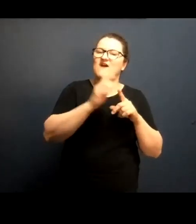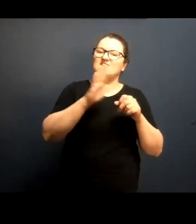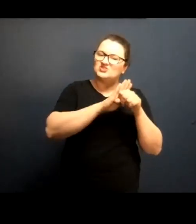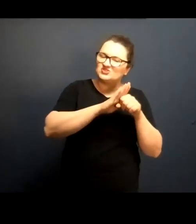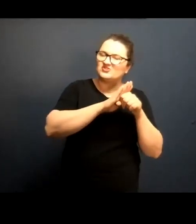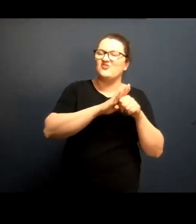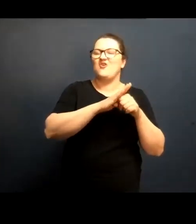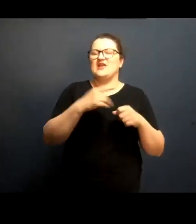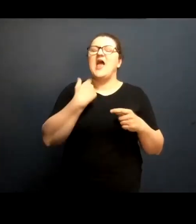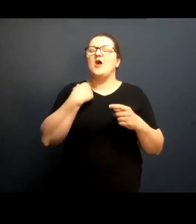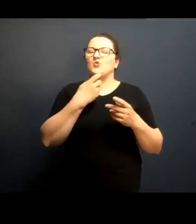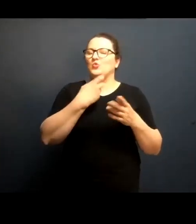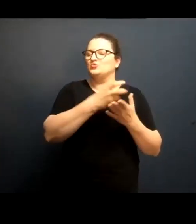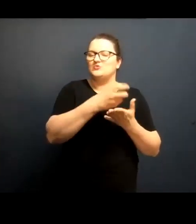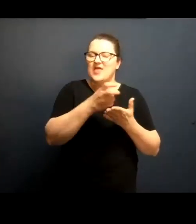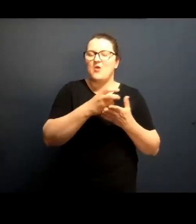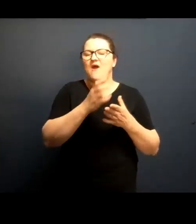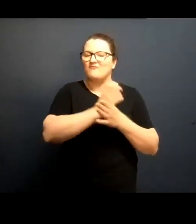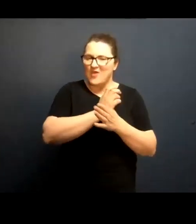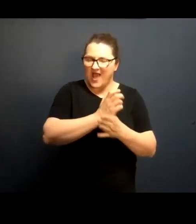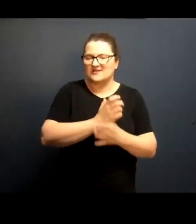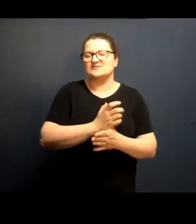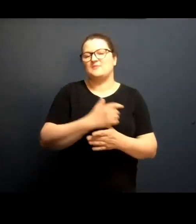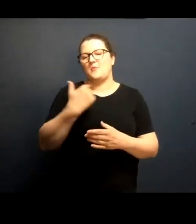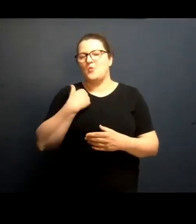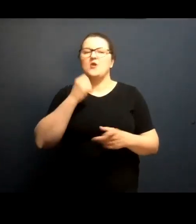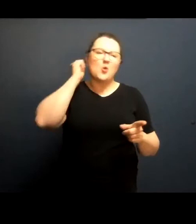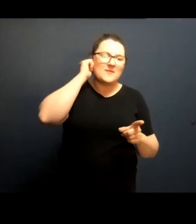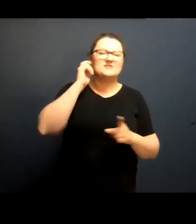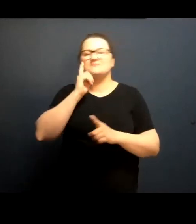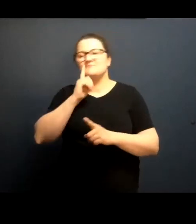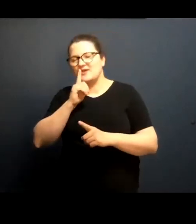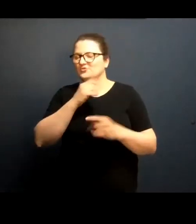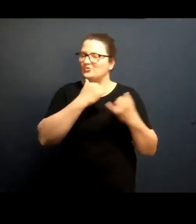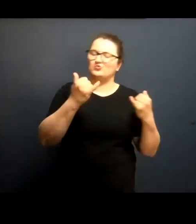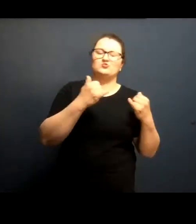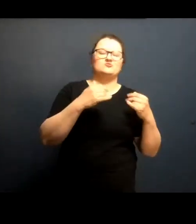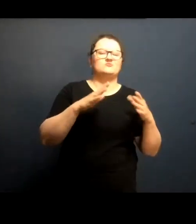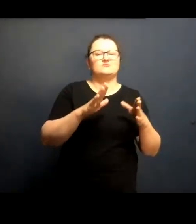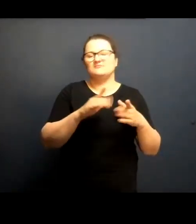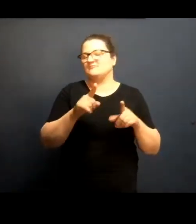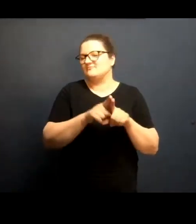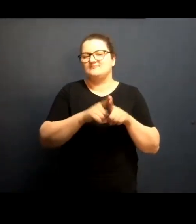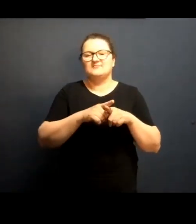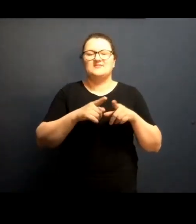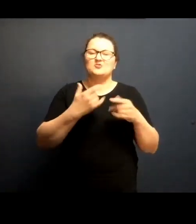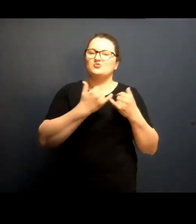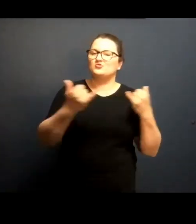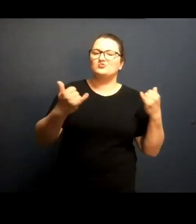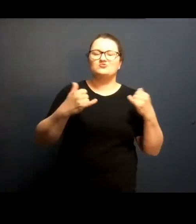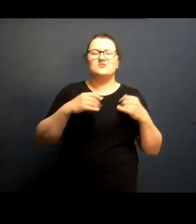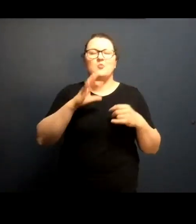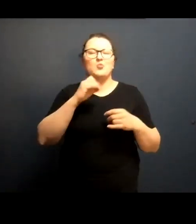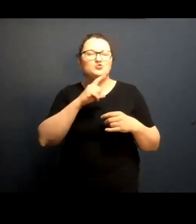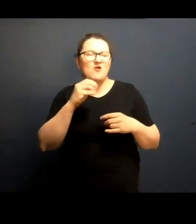ponieważ pojawiły się, te warsztaty dotyczyły też kobiecości, męskości, bardzo różnych pojęć, narządów płciowych. Natomiast dzisiaj